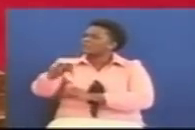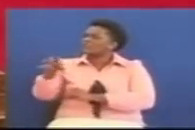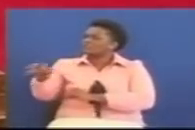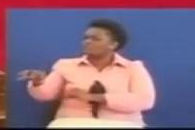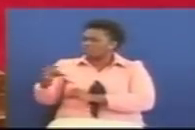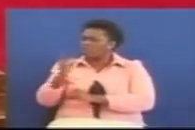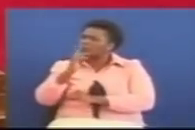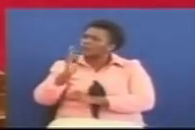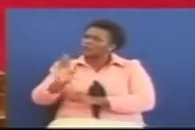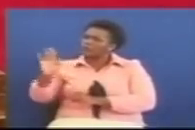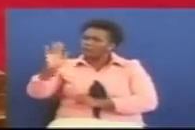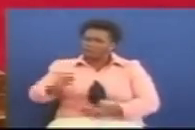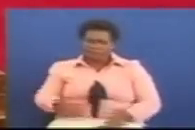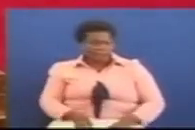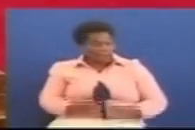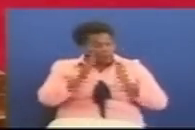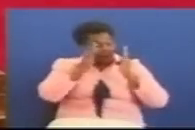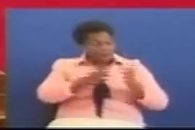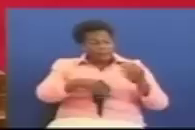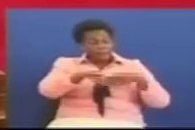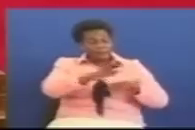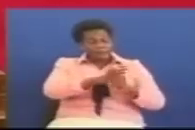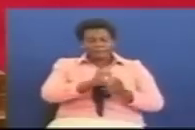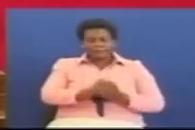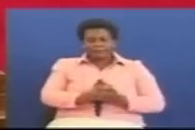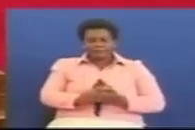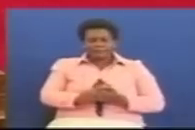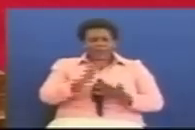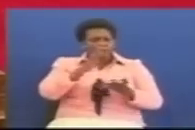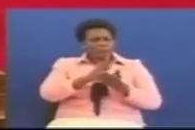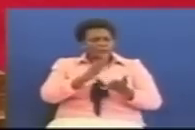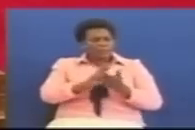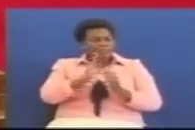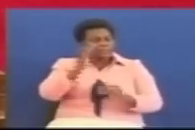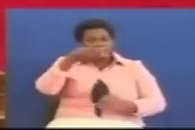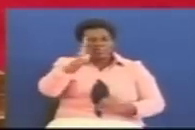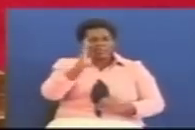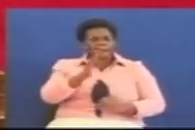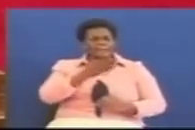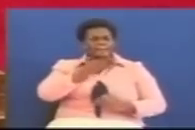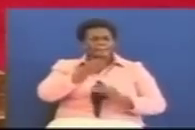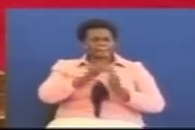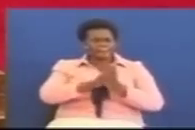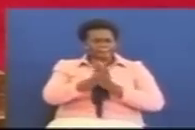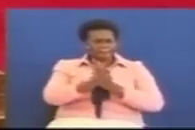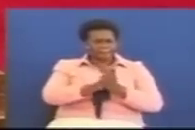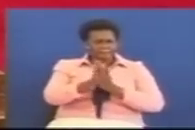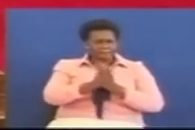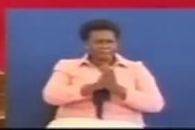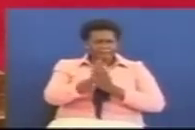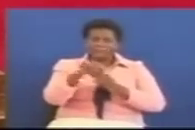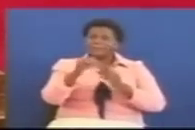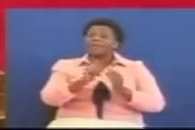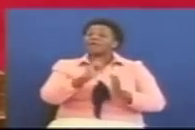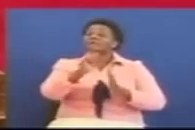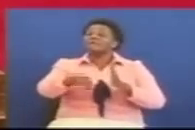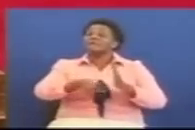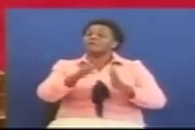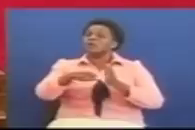nchini. Mheshimiwa Mwenyekiti, azima ya serikali ni kufufua viwanda vikiwemo viwanda ambavyo vinachakata